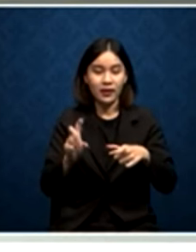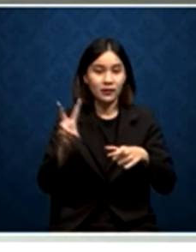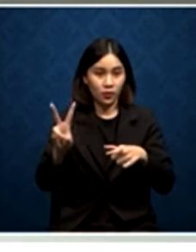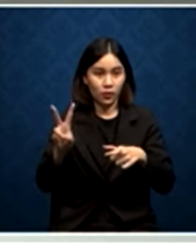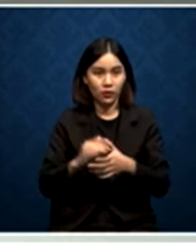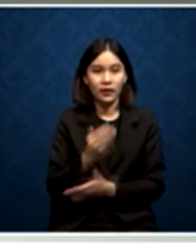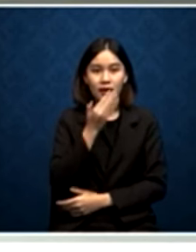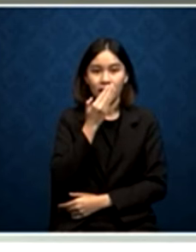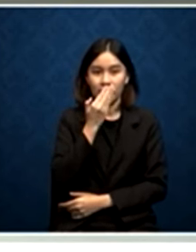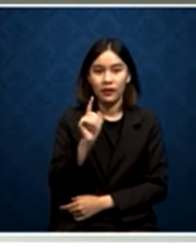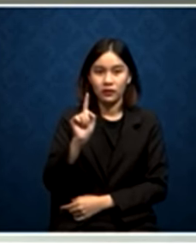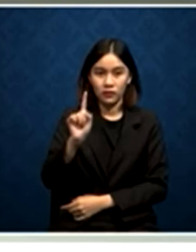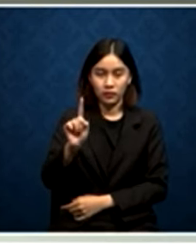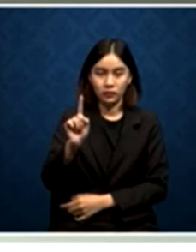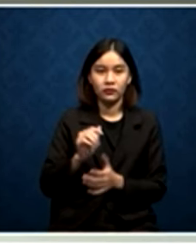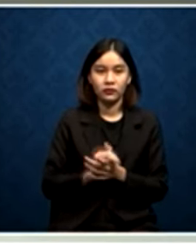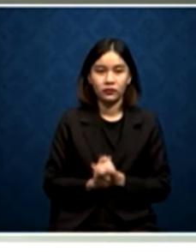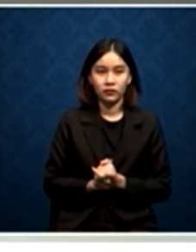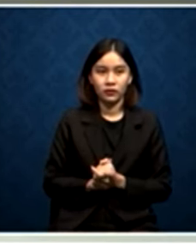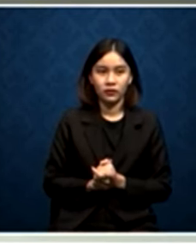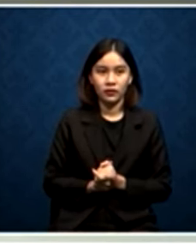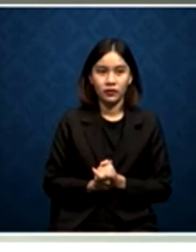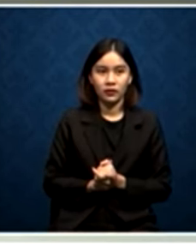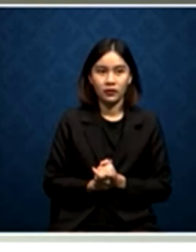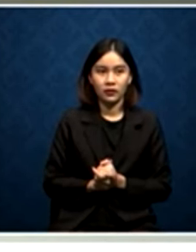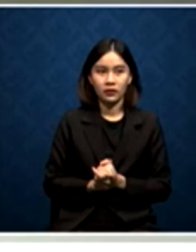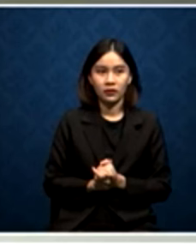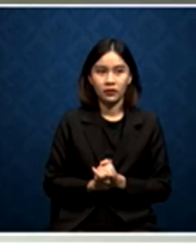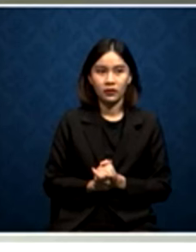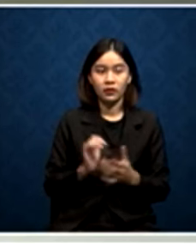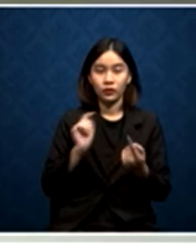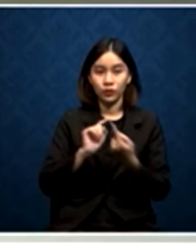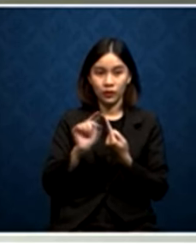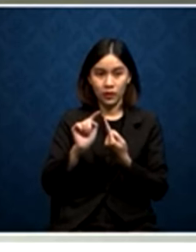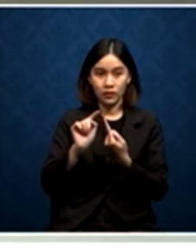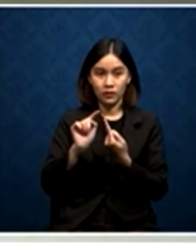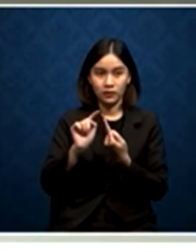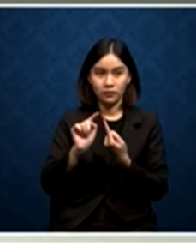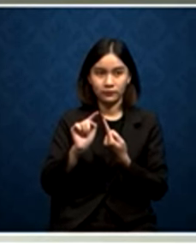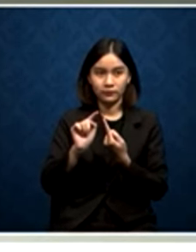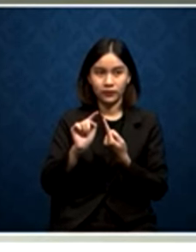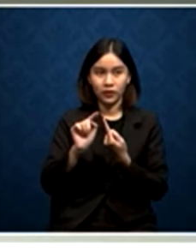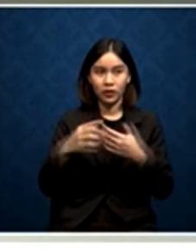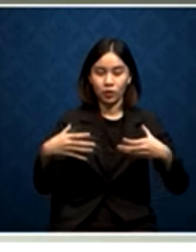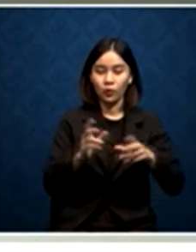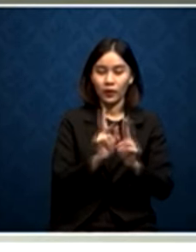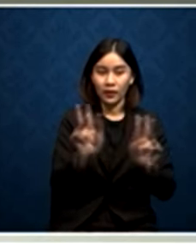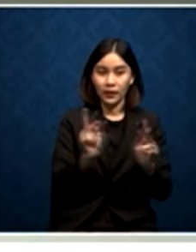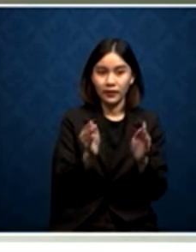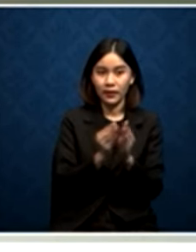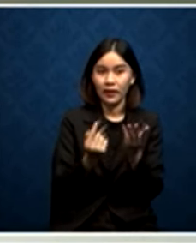บแล้วก็งดออกเสียง1ใบอันนี้ก็เป็นเรื่องที่ทางคณะกรรมการนับคะแนน